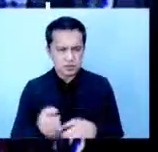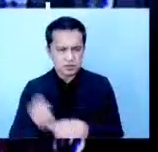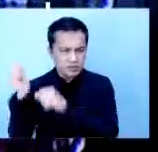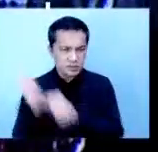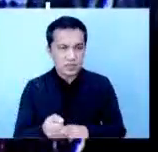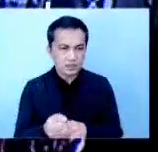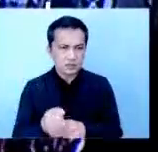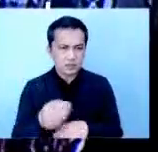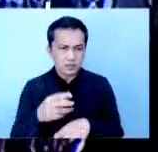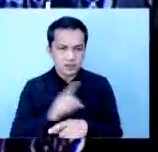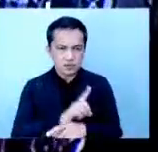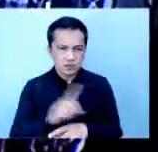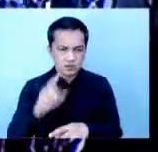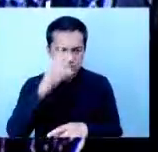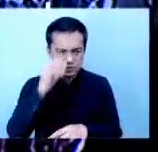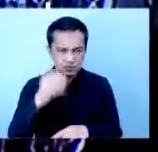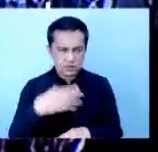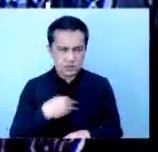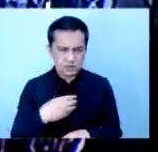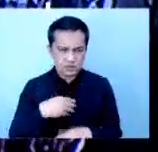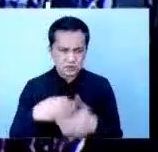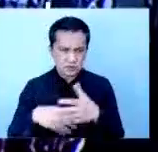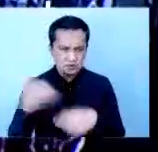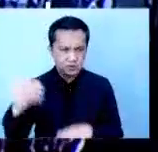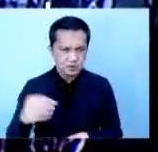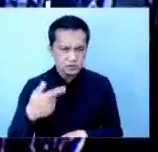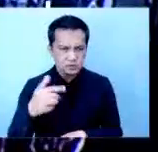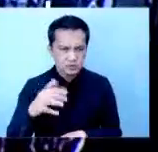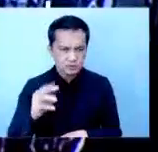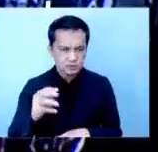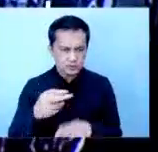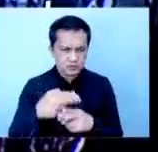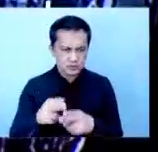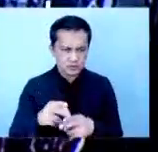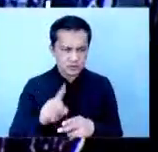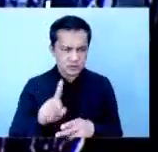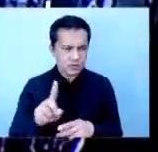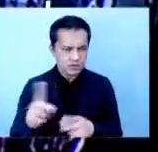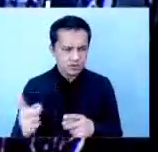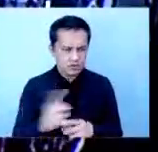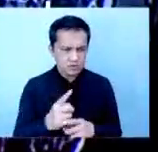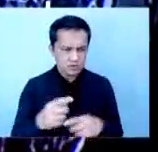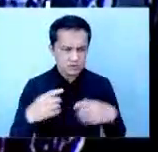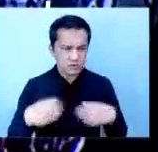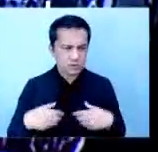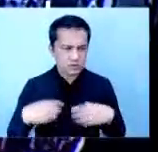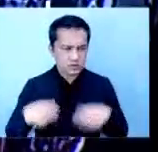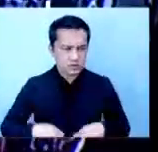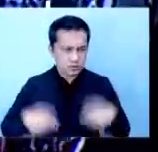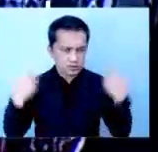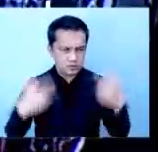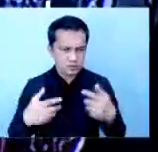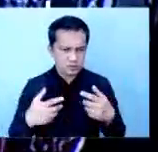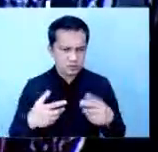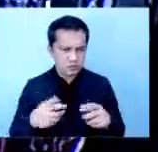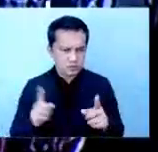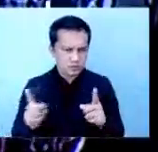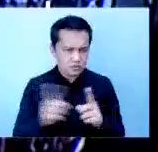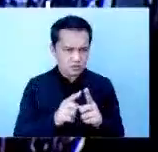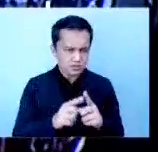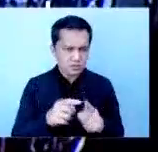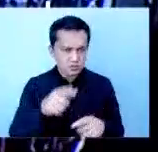isang lalaking nakaputi na lumabas ng gym. Maya-maya, isang lalaking walang suot na pangitaas ang sumugod sa lalaking